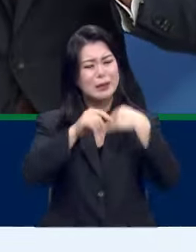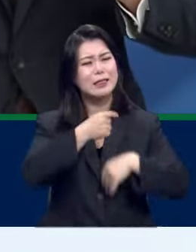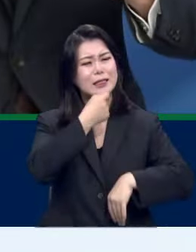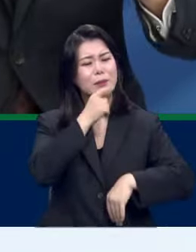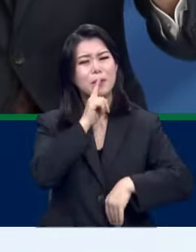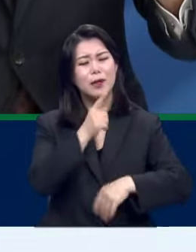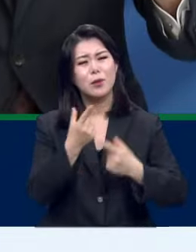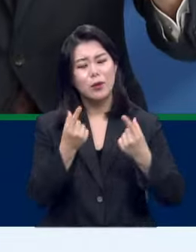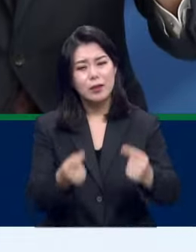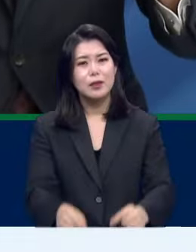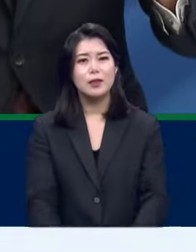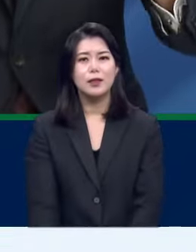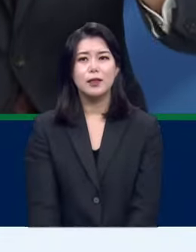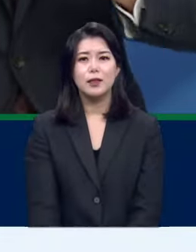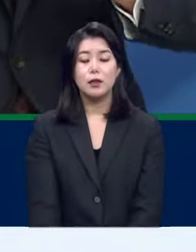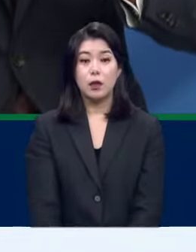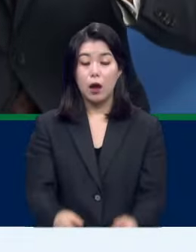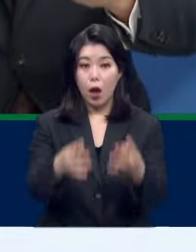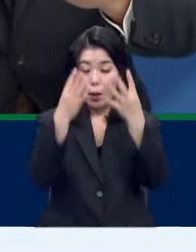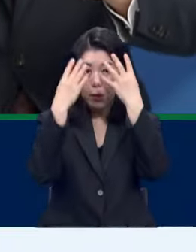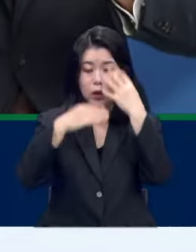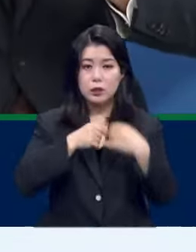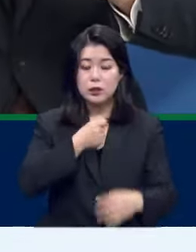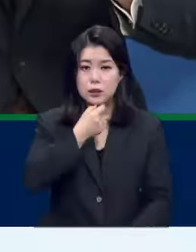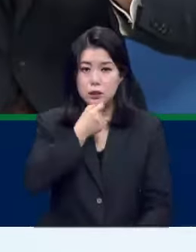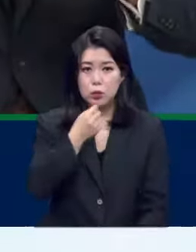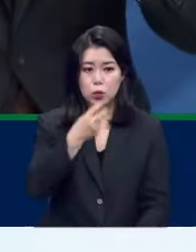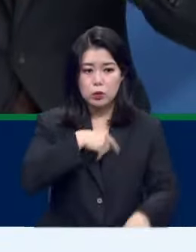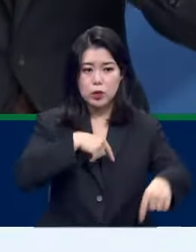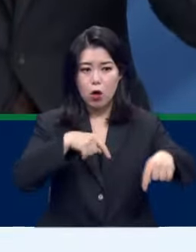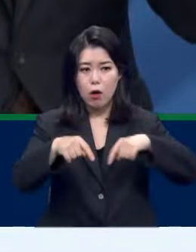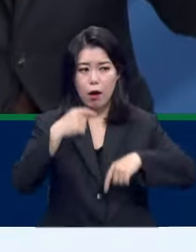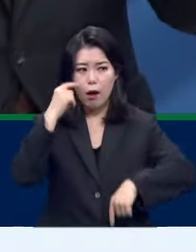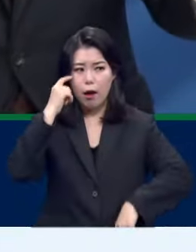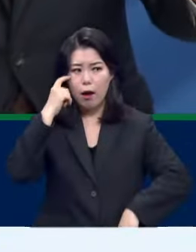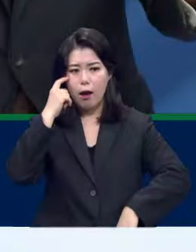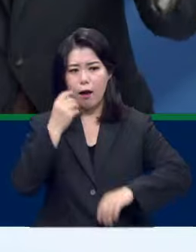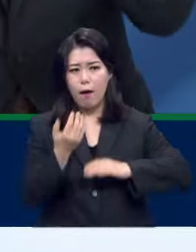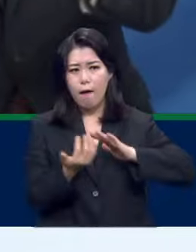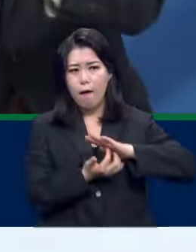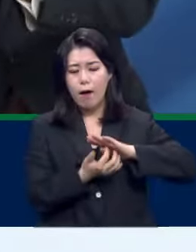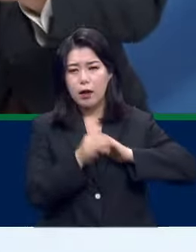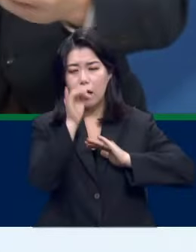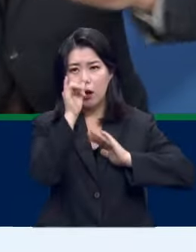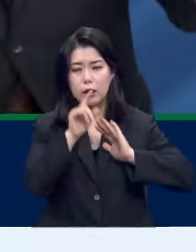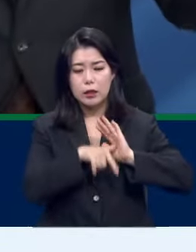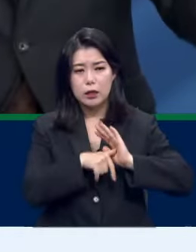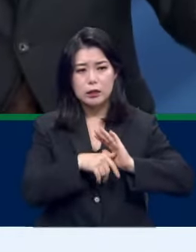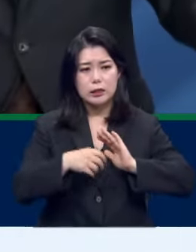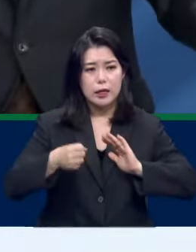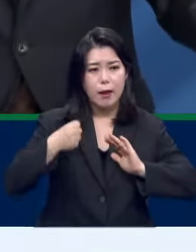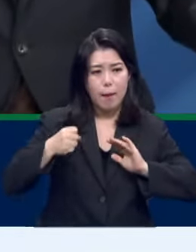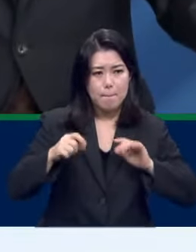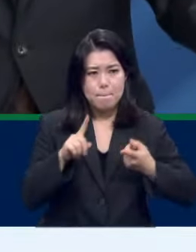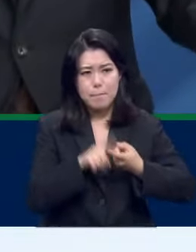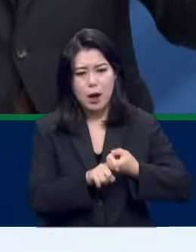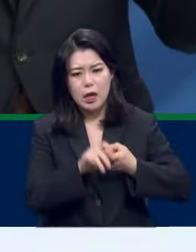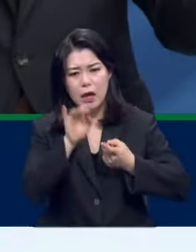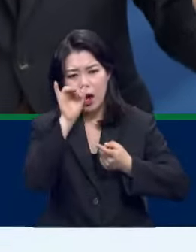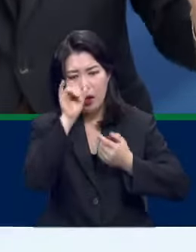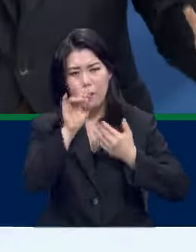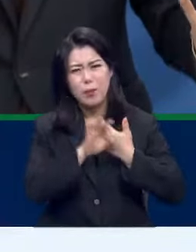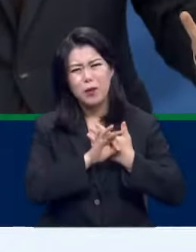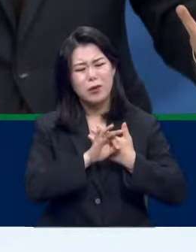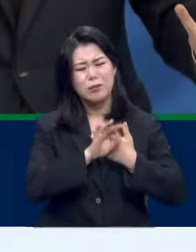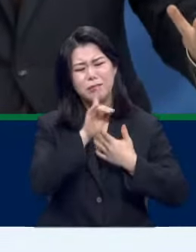거거든요 근데 정말로 감옥을 가기 싫고 정치적 감각이 있다면 정말 힘이 있는 분들과 힘이 닿는다면 이렇게 공개적으로 얘기하